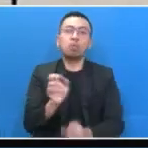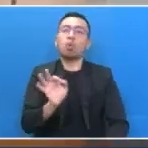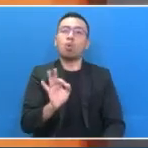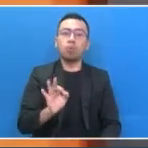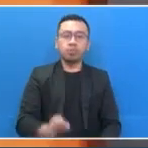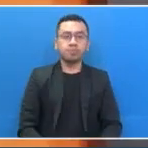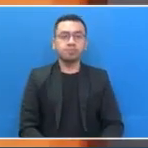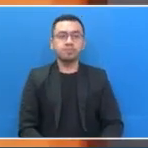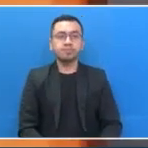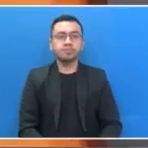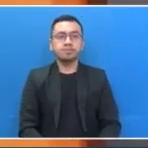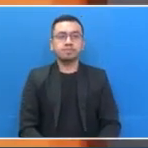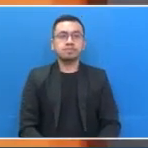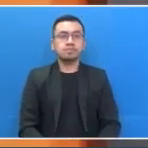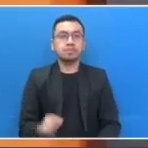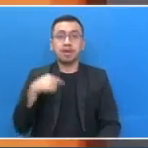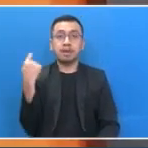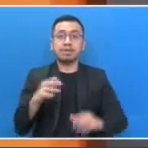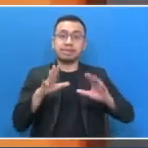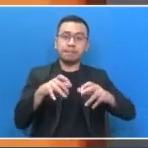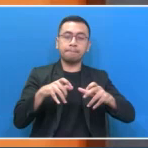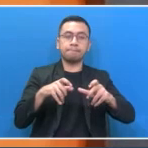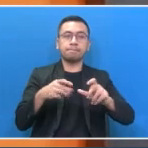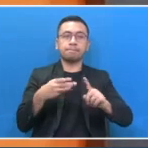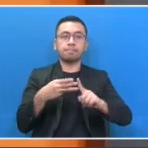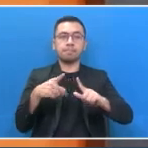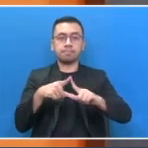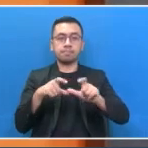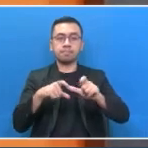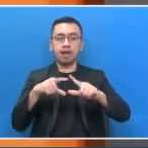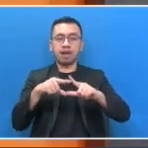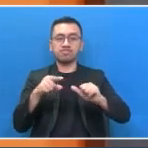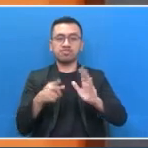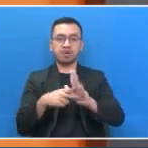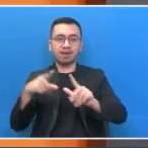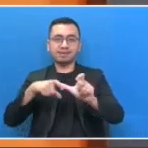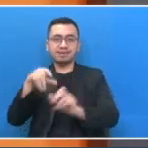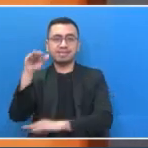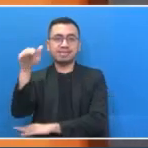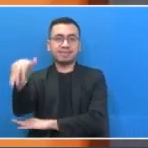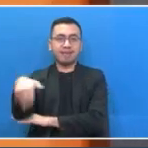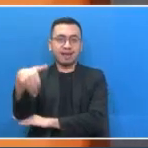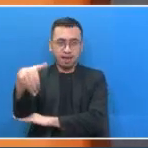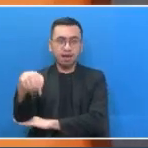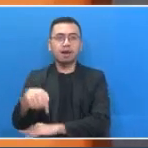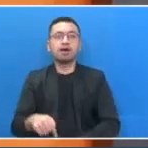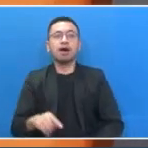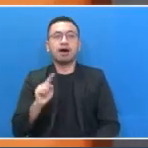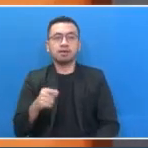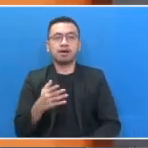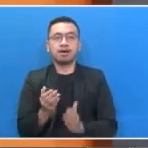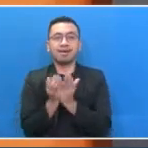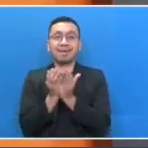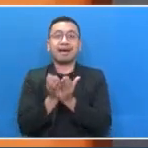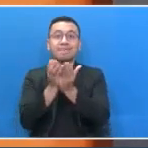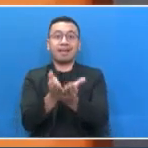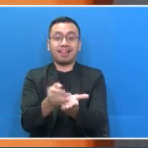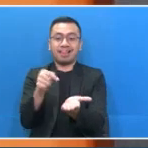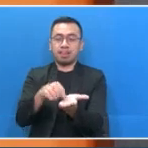Tim rescue dari Basarnas Timika menggunakan kapal RB-217 untuk